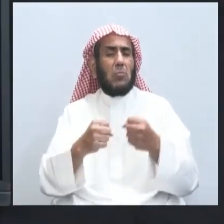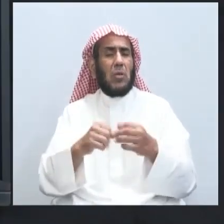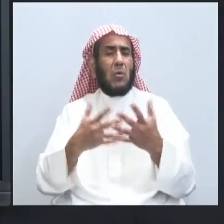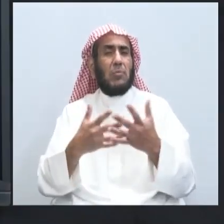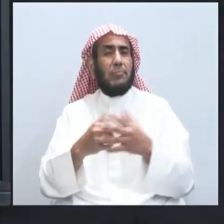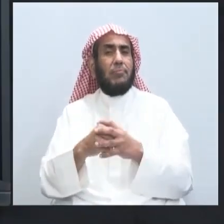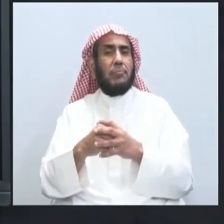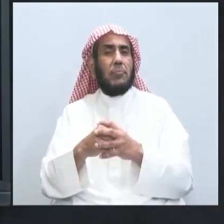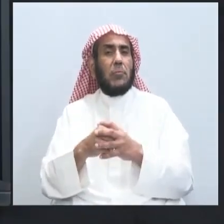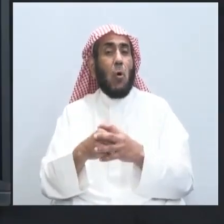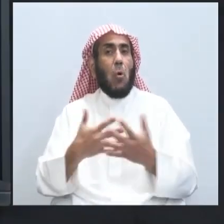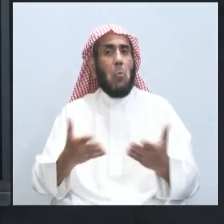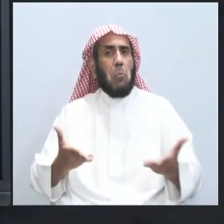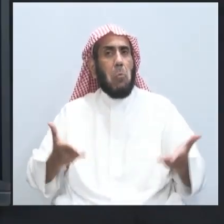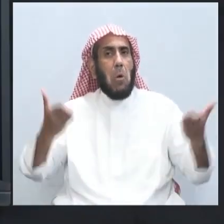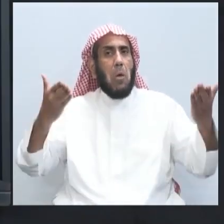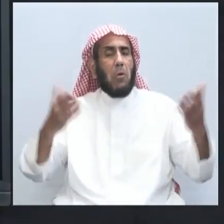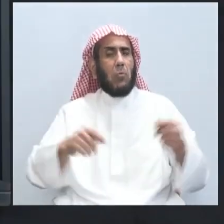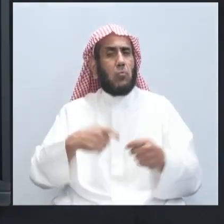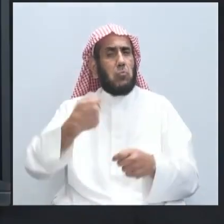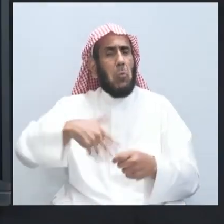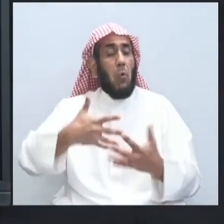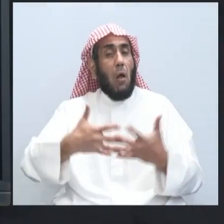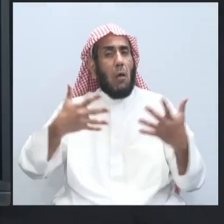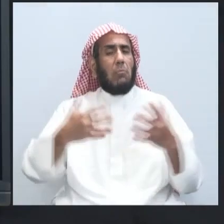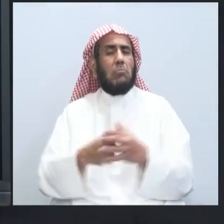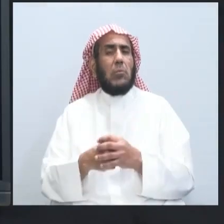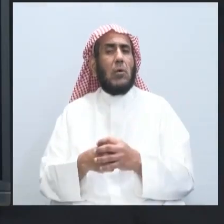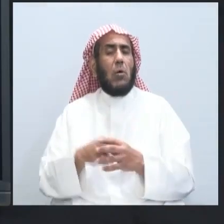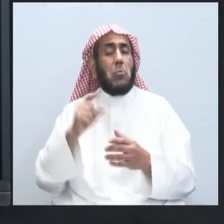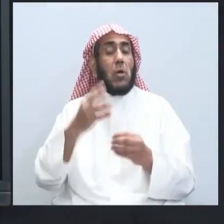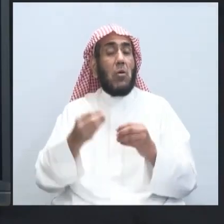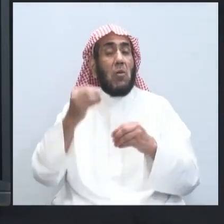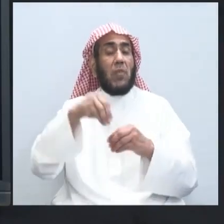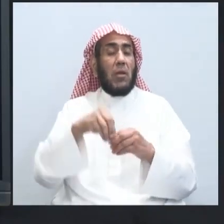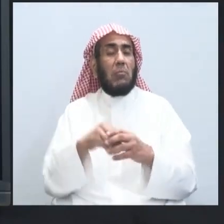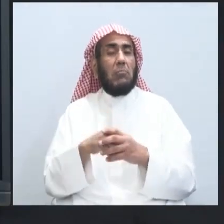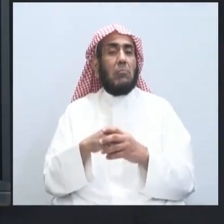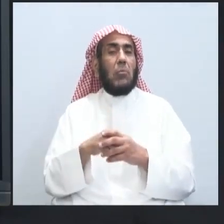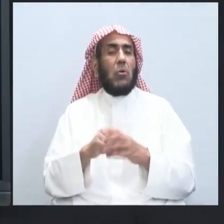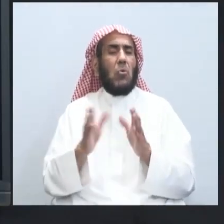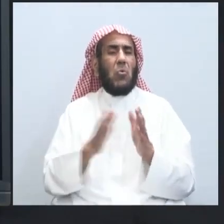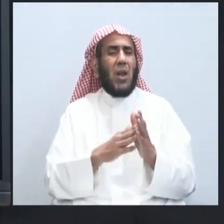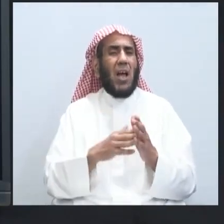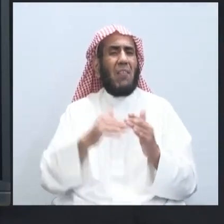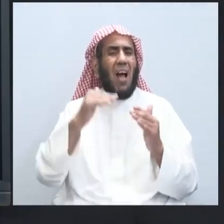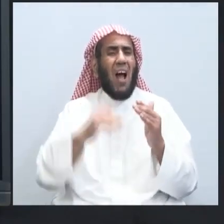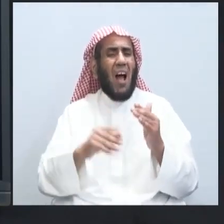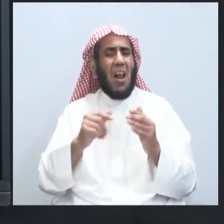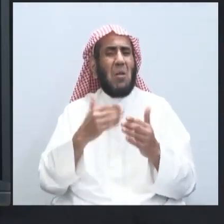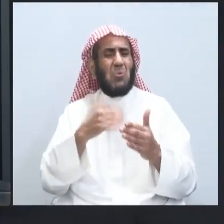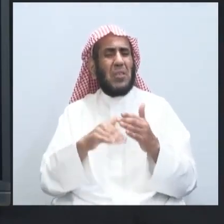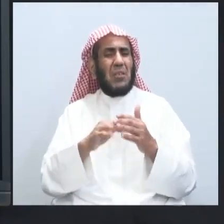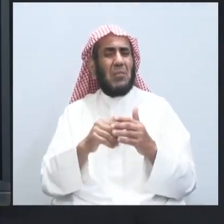تكون فارهه او سيارات تكلفه عاليه او مزايا اضافيه بمعنى هنالك فئه قد تكون متوسطه